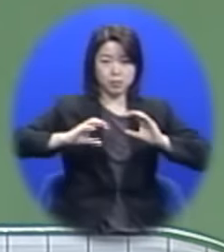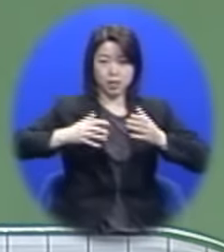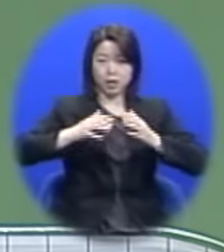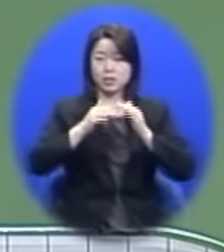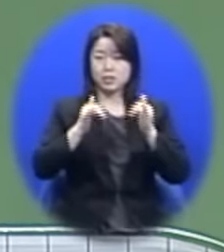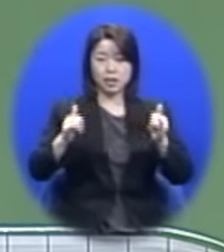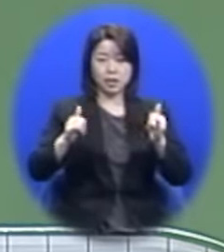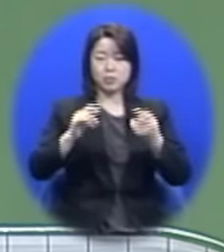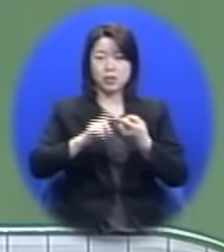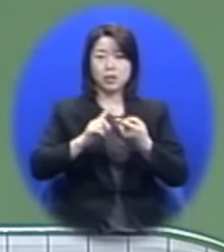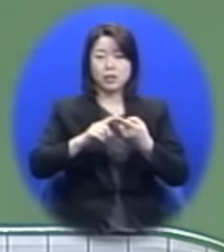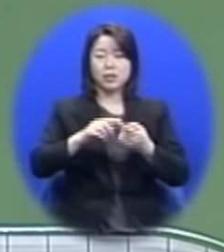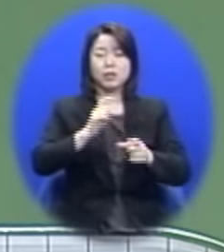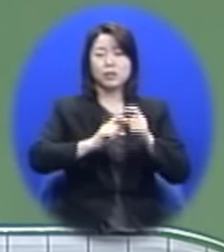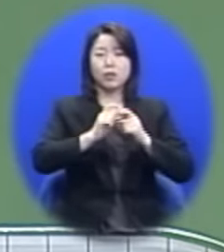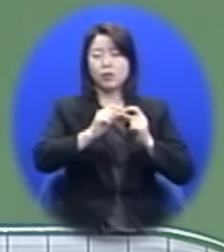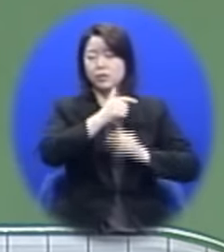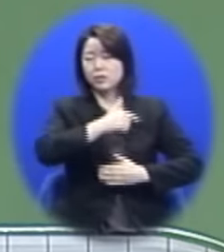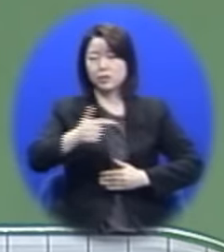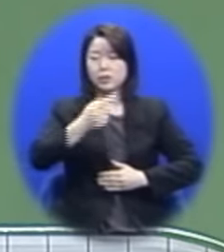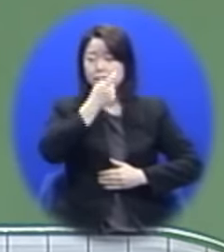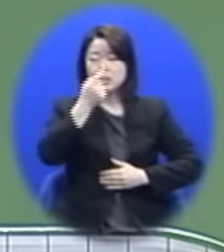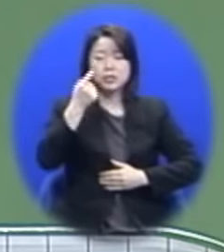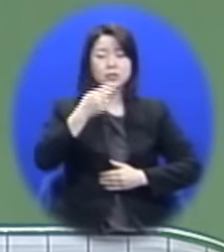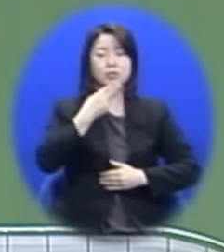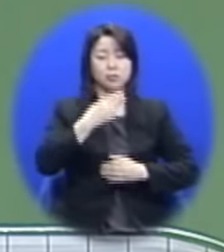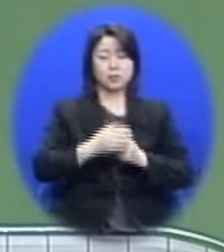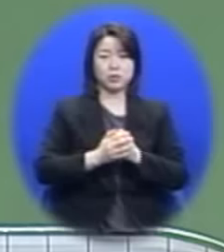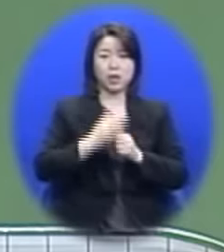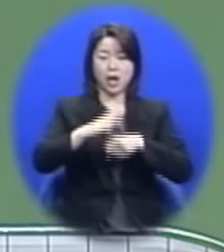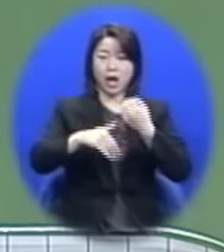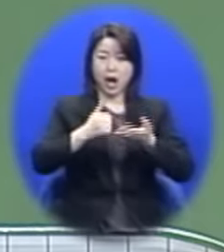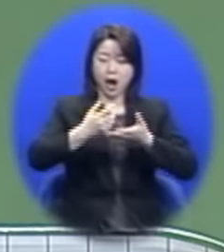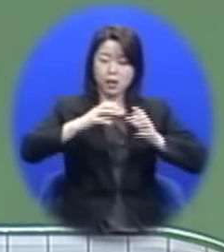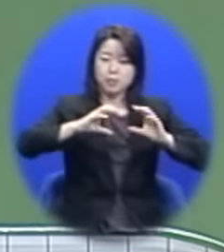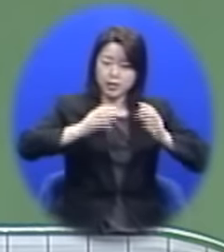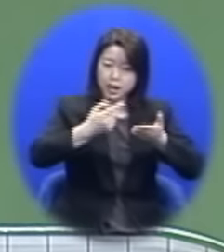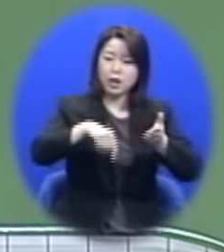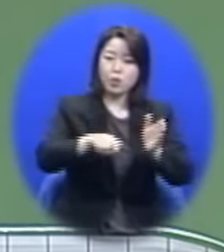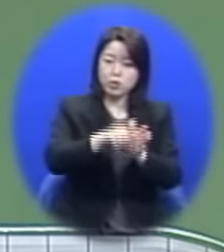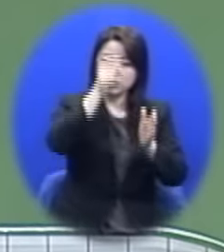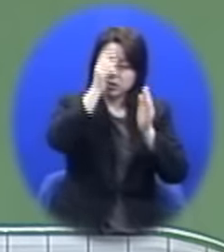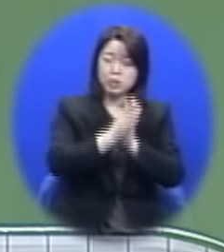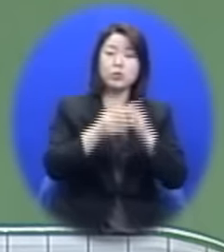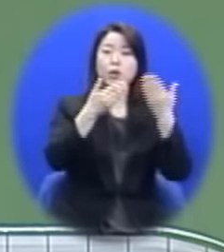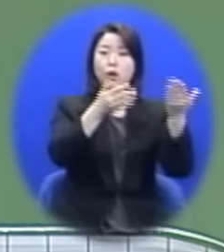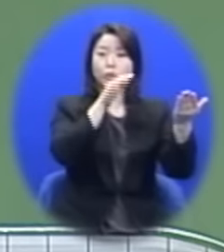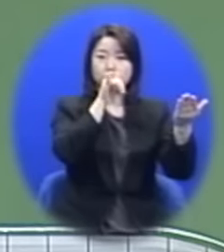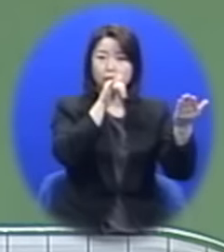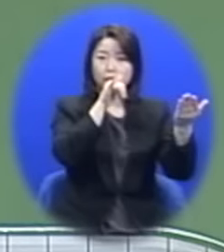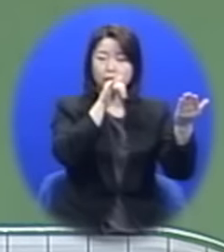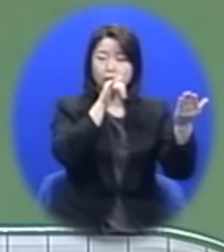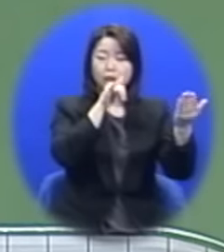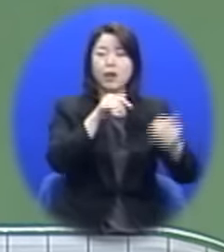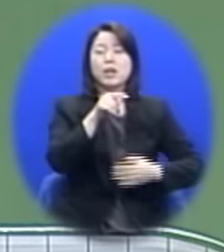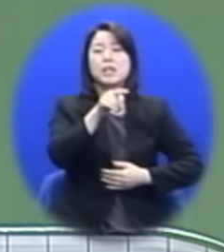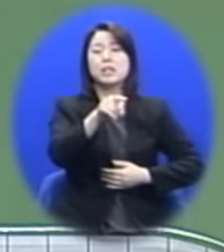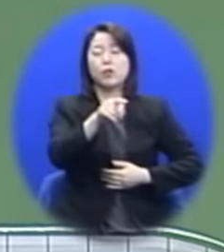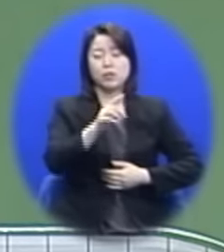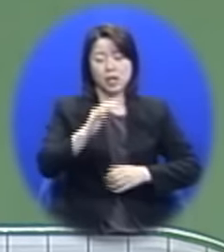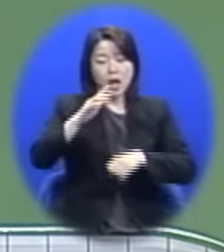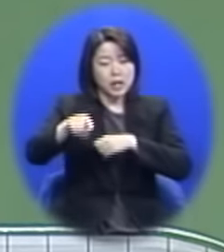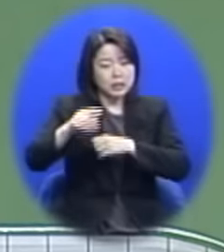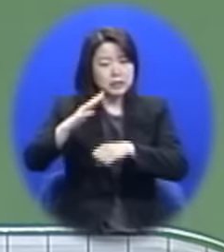백성이라는 이보다 더 큰 증거가 없습니다. 하나님의 나라를 위해서 기도하고 있다는 것, 그가 하나님의 나라 백성이라는